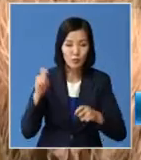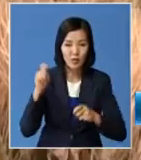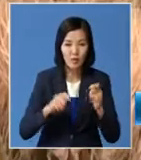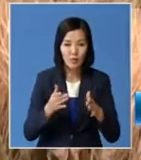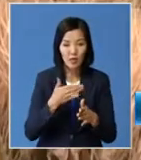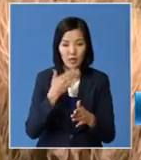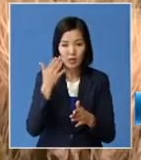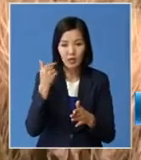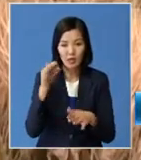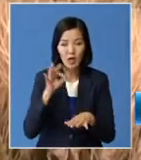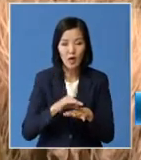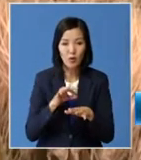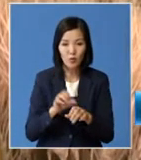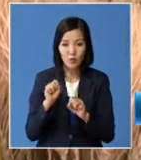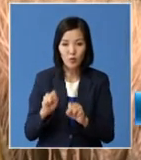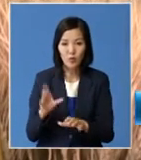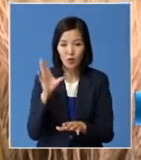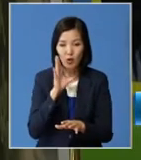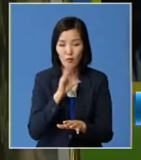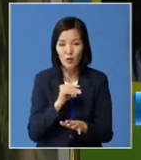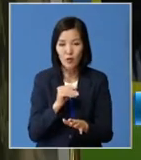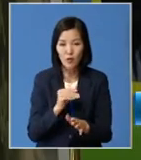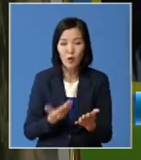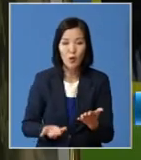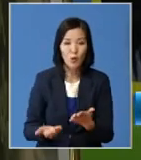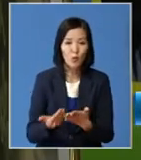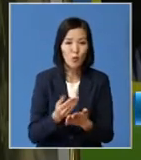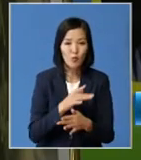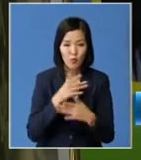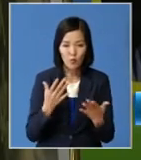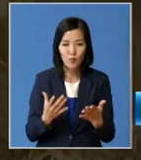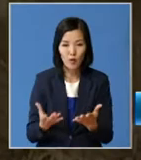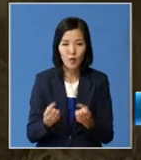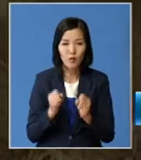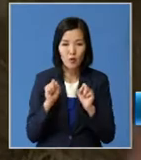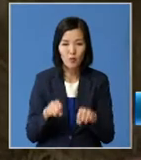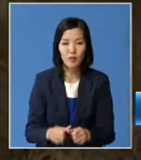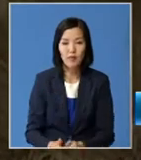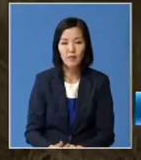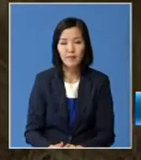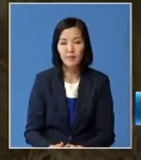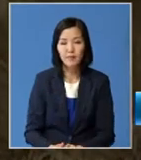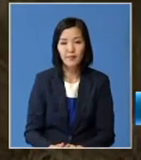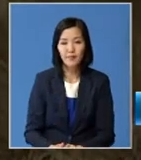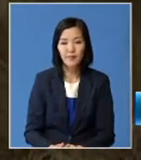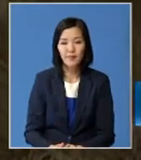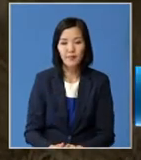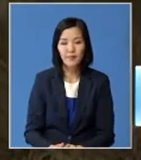құтыратын кейбір аурулардан аман болса, өнімді еселеп береді деп отыр. Сарт дақ пайда